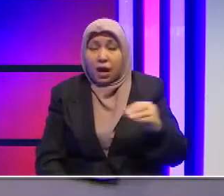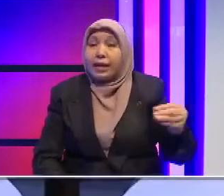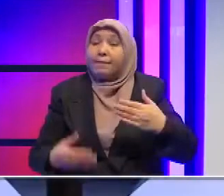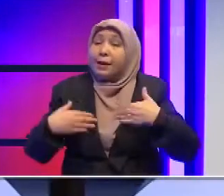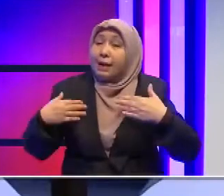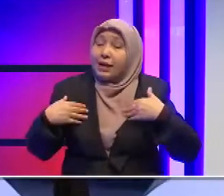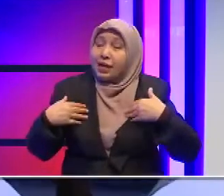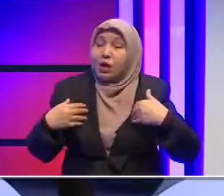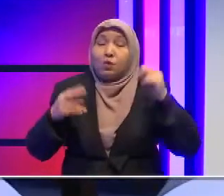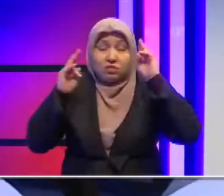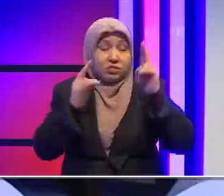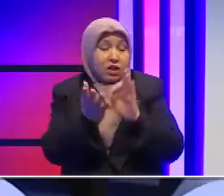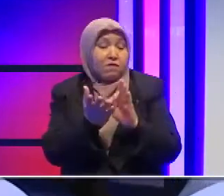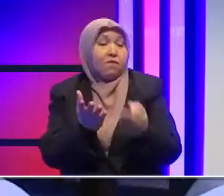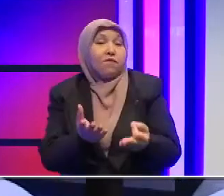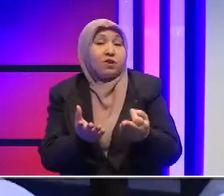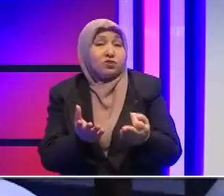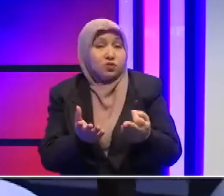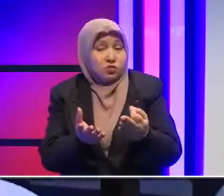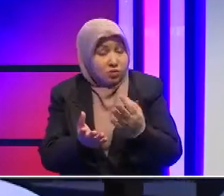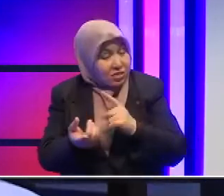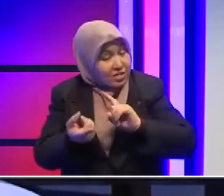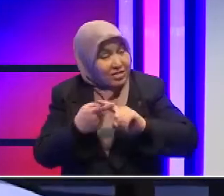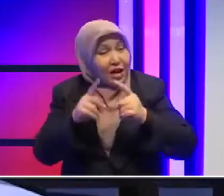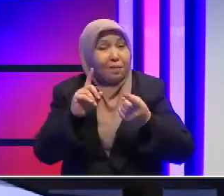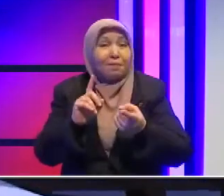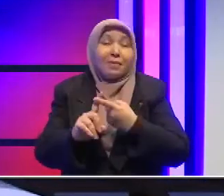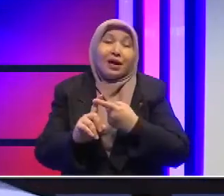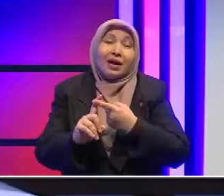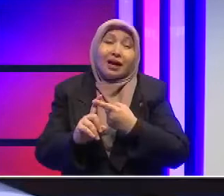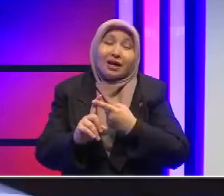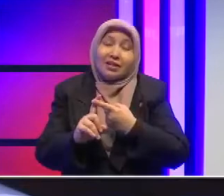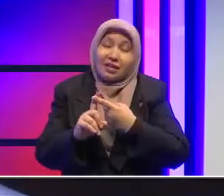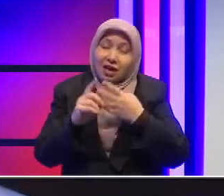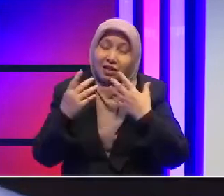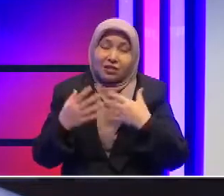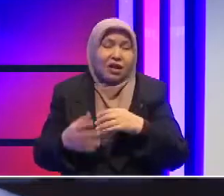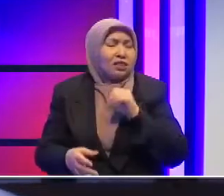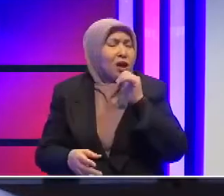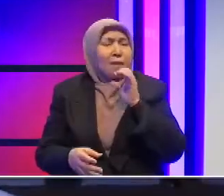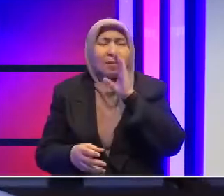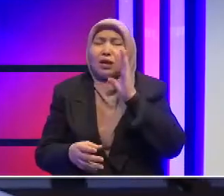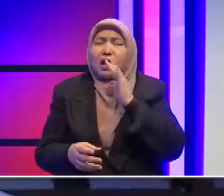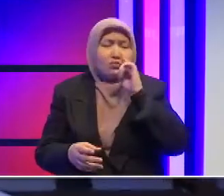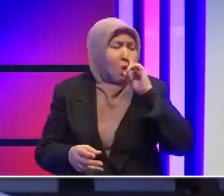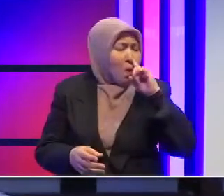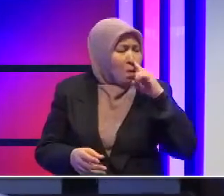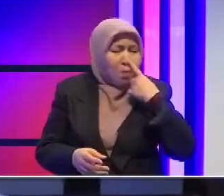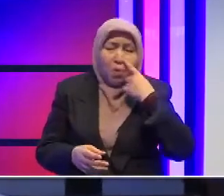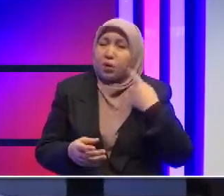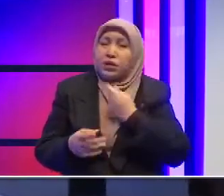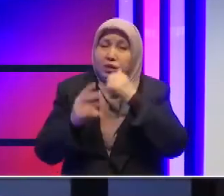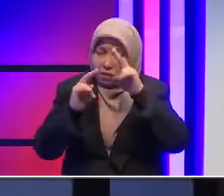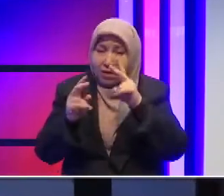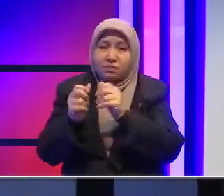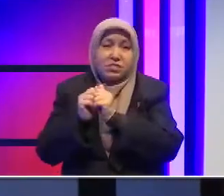berbahagia Al-Fadhil Ustaz Fadrul, tak lupakan sahabat yang telah melantunkan alunan Al-Quran yang tak pernah jemu kita mendengarnya, iaitu Al-Fadhil Ustaz